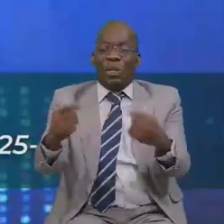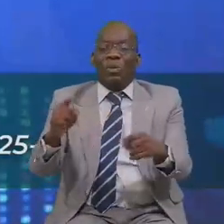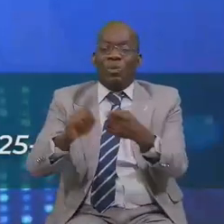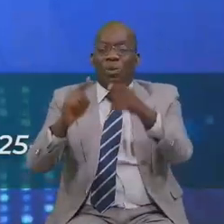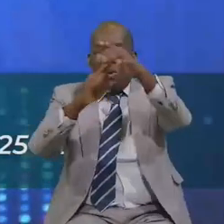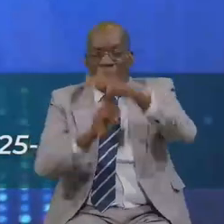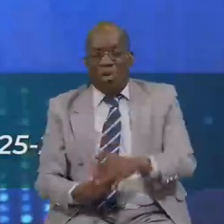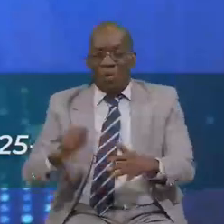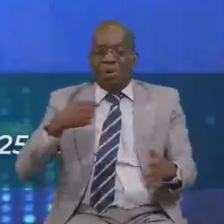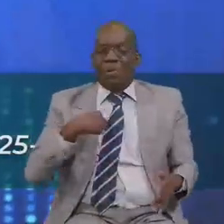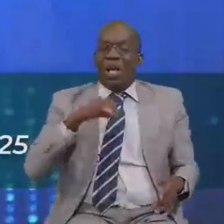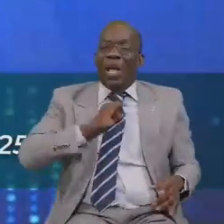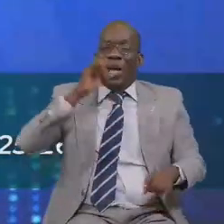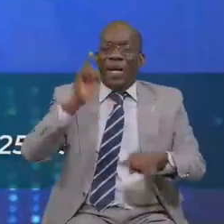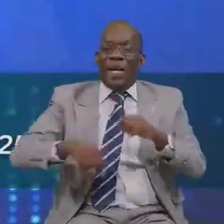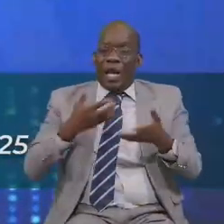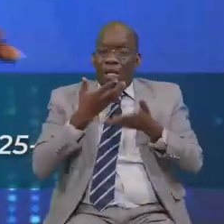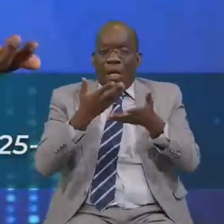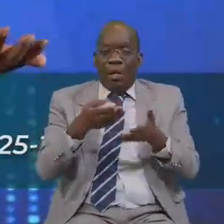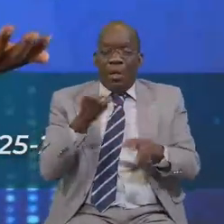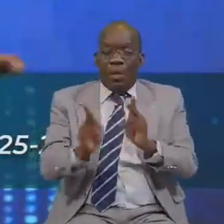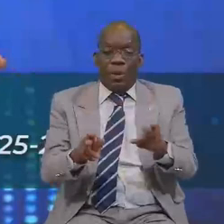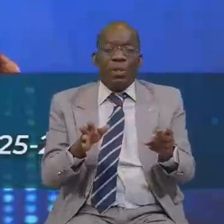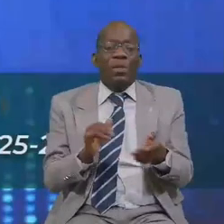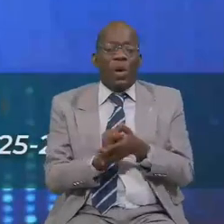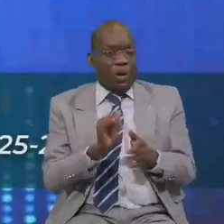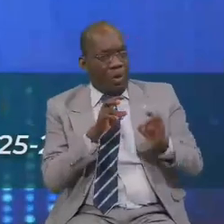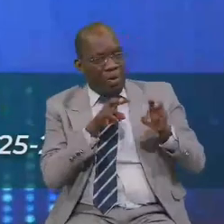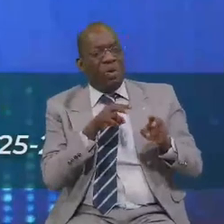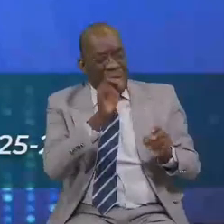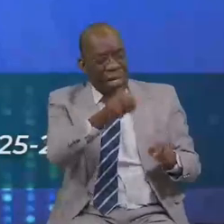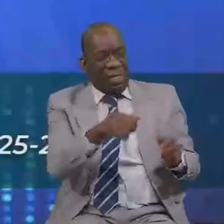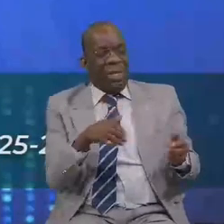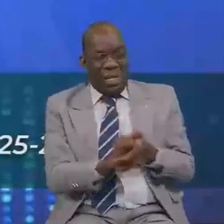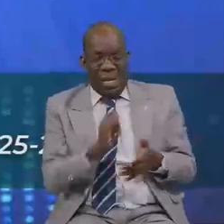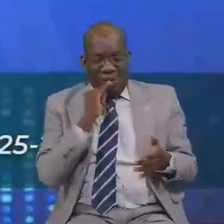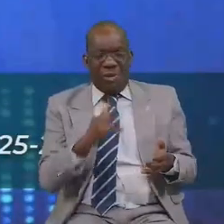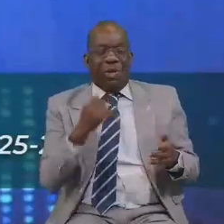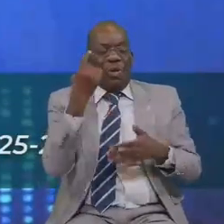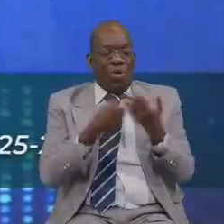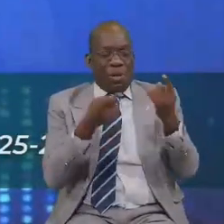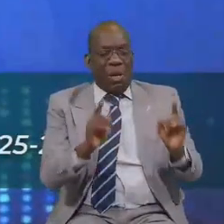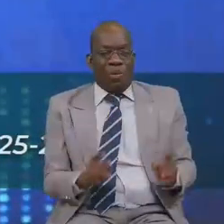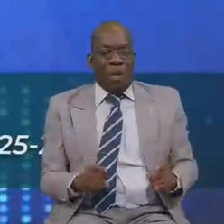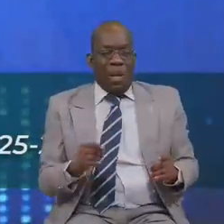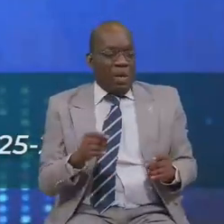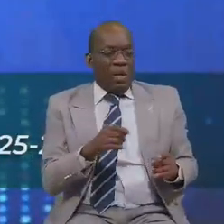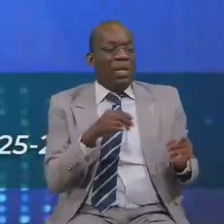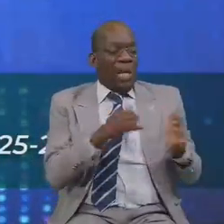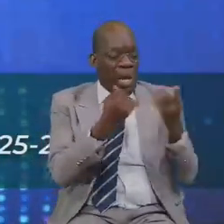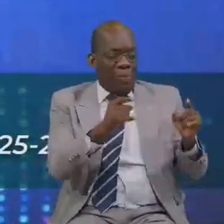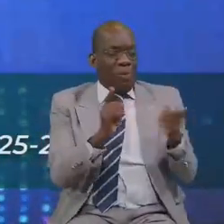dire. Le monsieur va te regarder et dire, bon, c'est ce qui arrive, hein. À eux aussi, ça leur